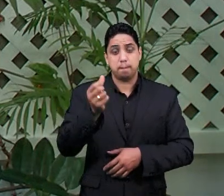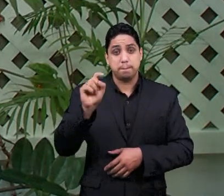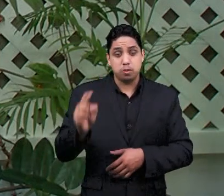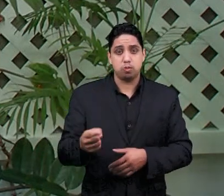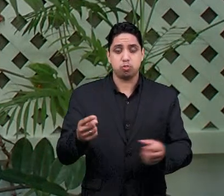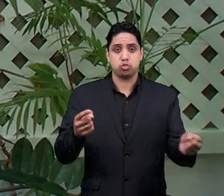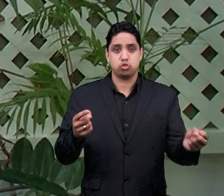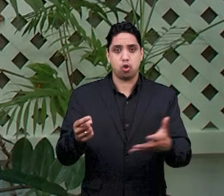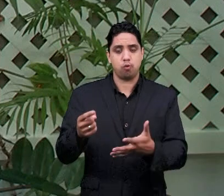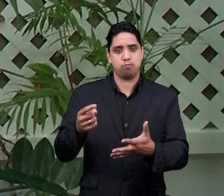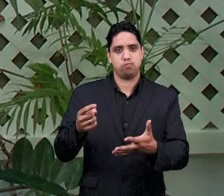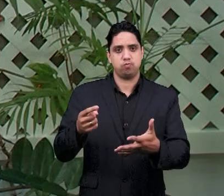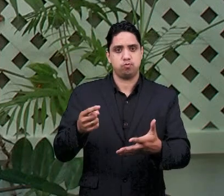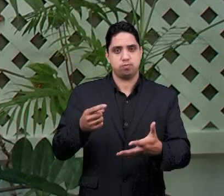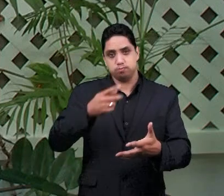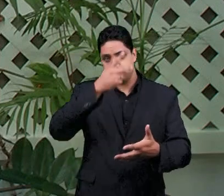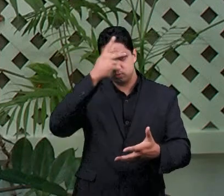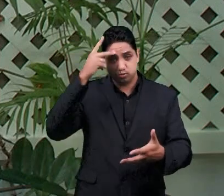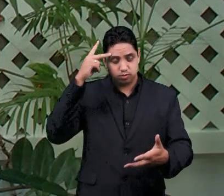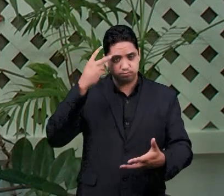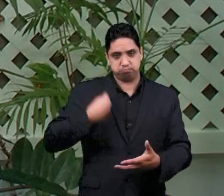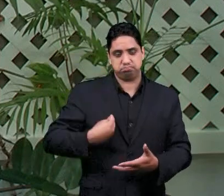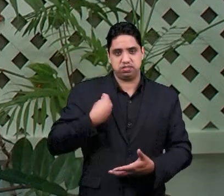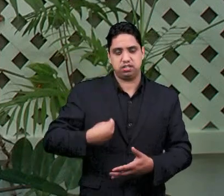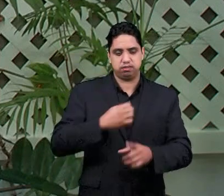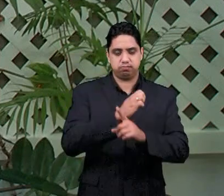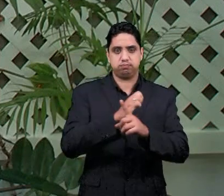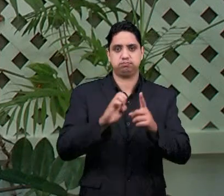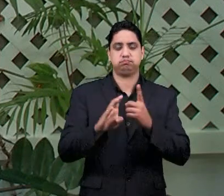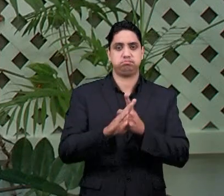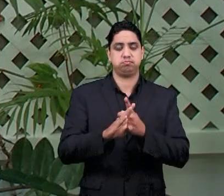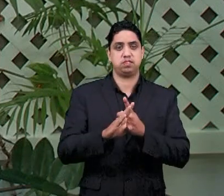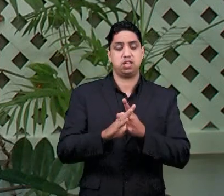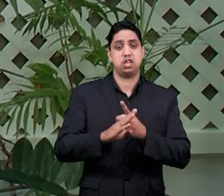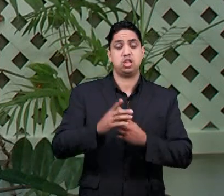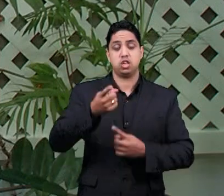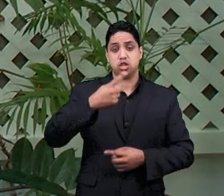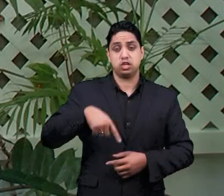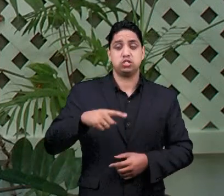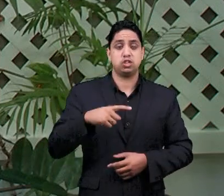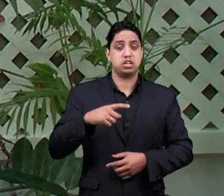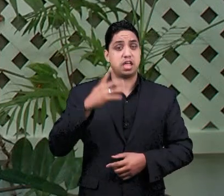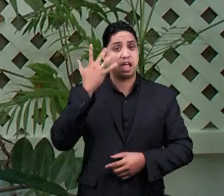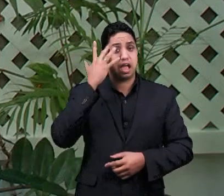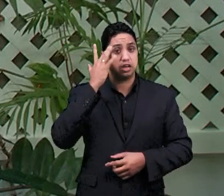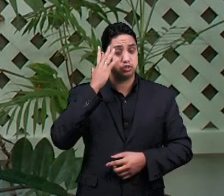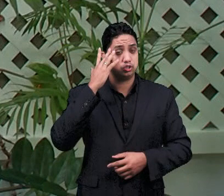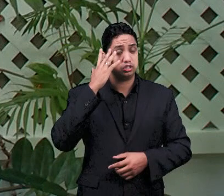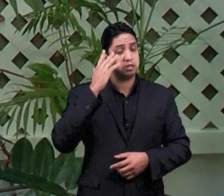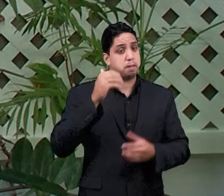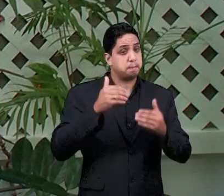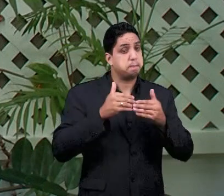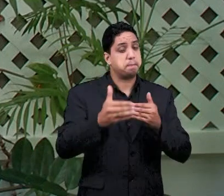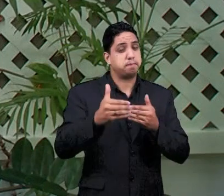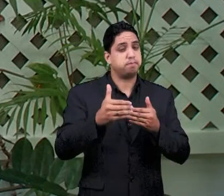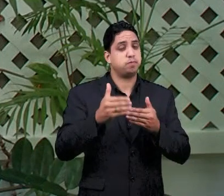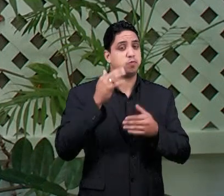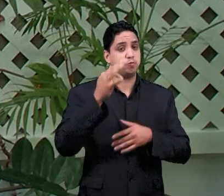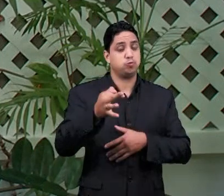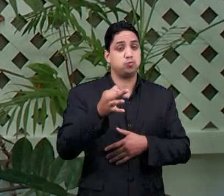000 nouveaux participants de l'école biblique dominicale. Et nous espérons que nous allons bientôt arriver à 50